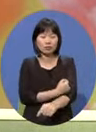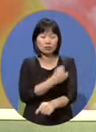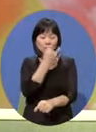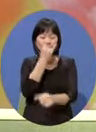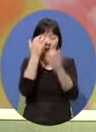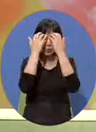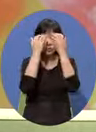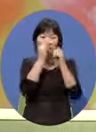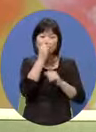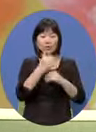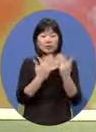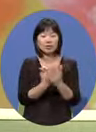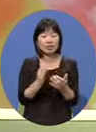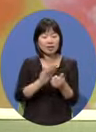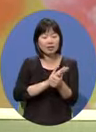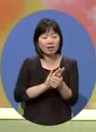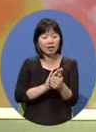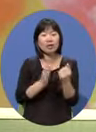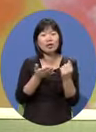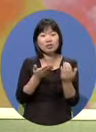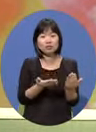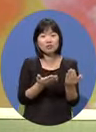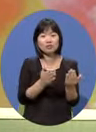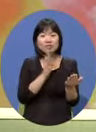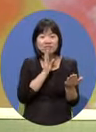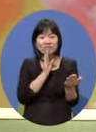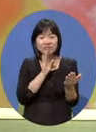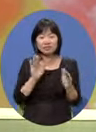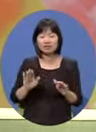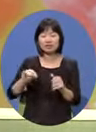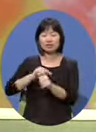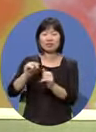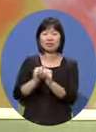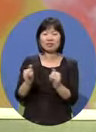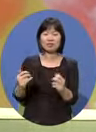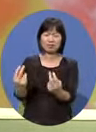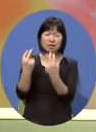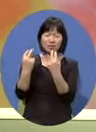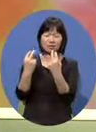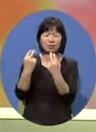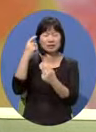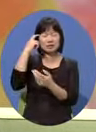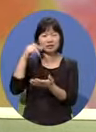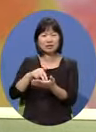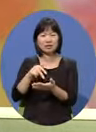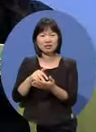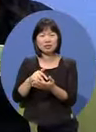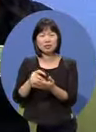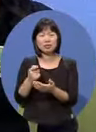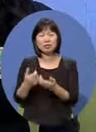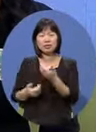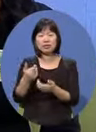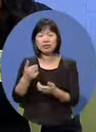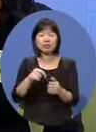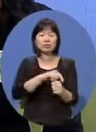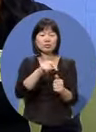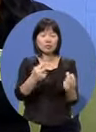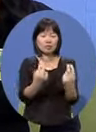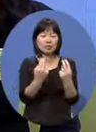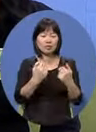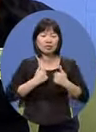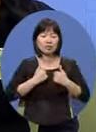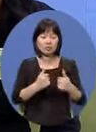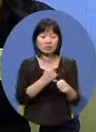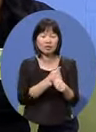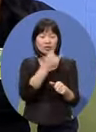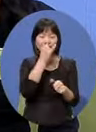고생하고 있고 다 이렇게 다독여 주시죠. 네. 근데 주변에서 그렇게 바라보는 시선이 좀 아무래도 주변에서는 다 열심히